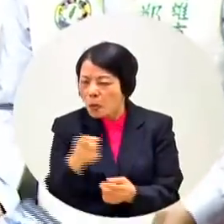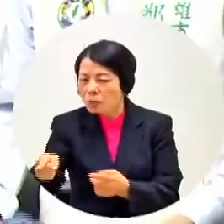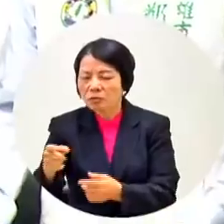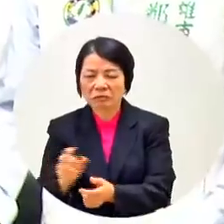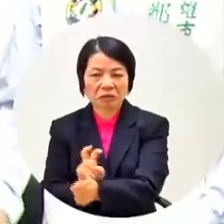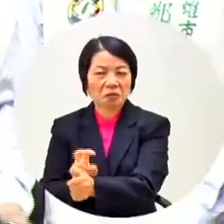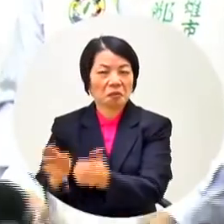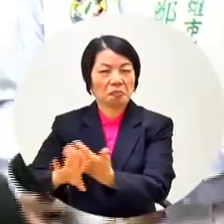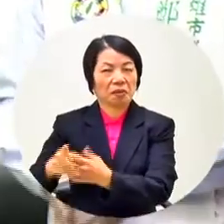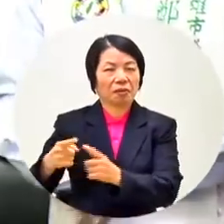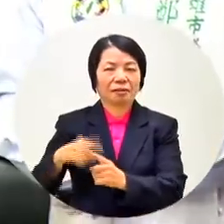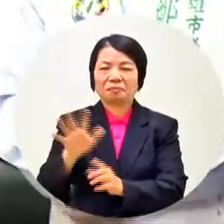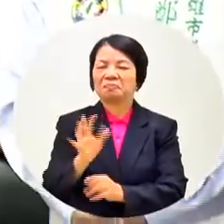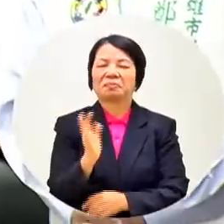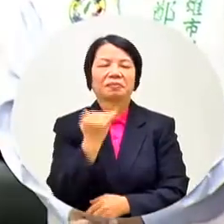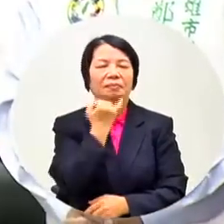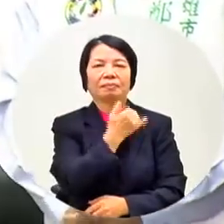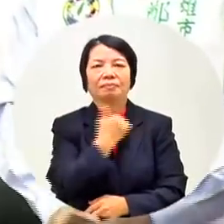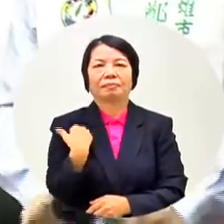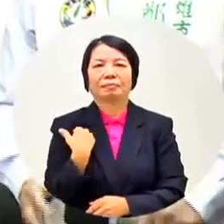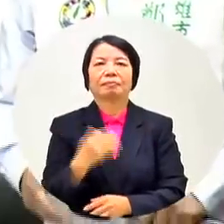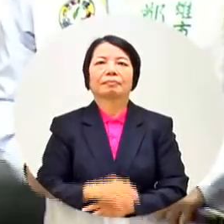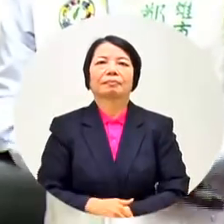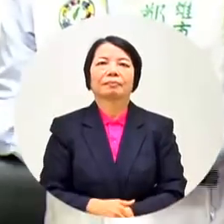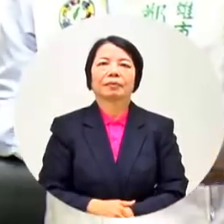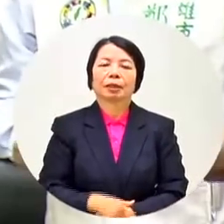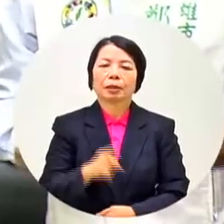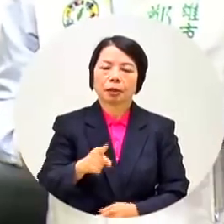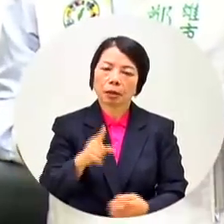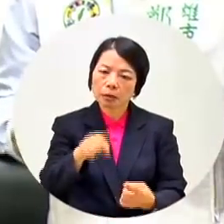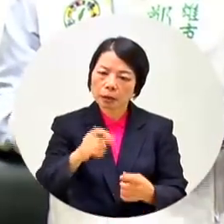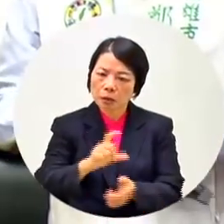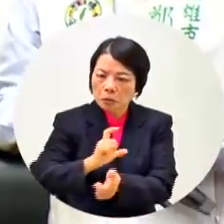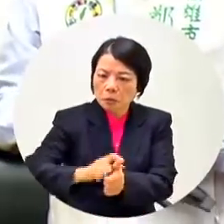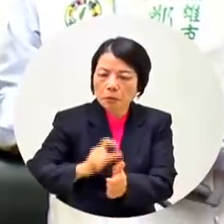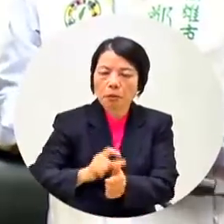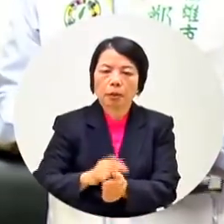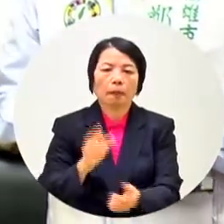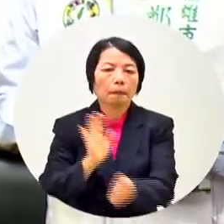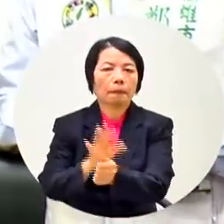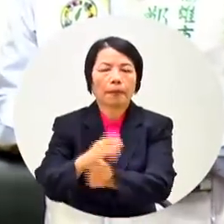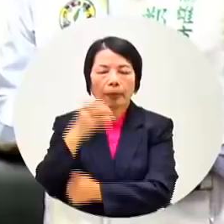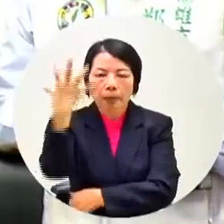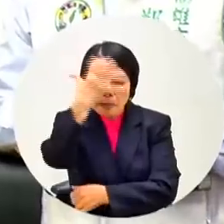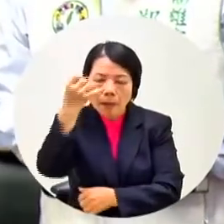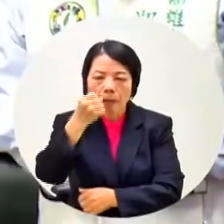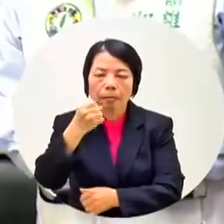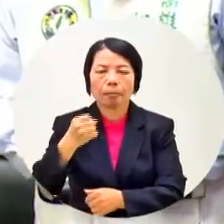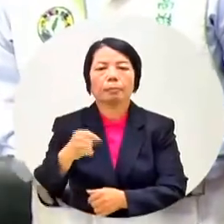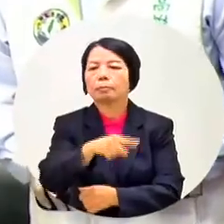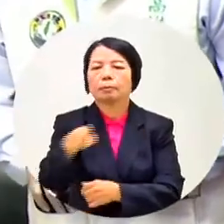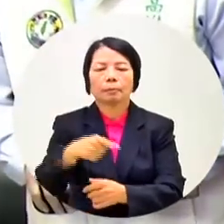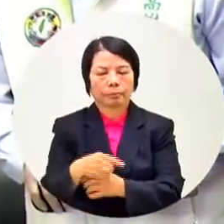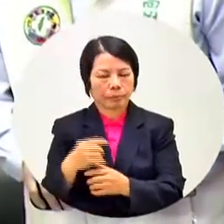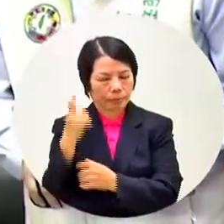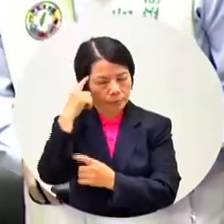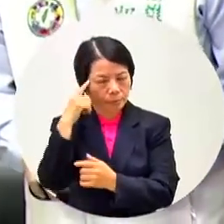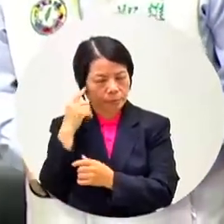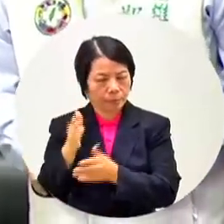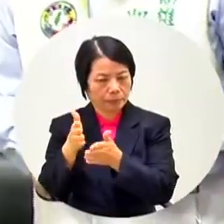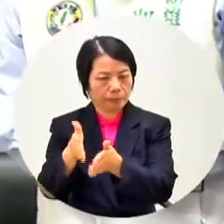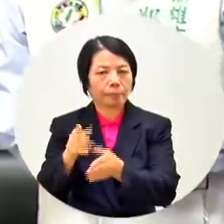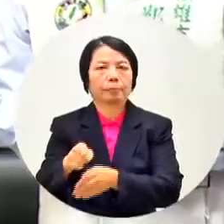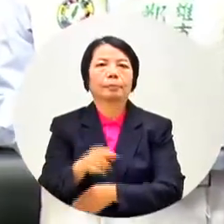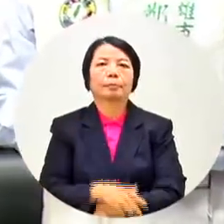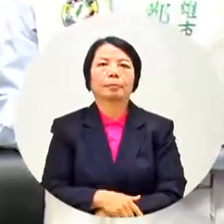个议题要替老人家多想想，不要让高雄市未来成为全